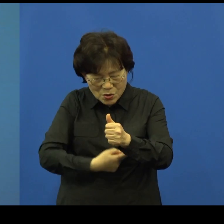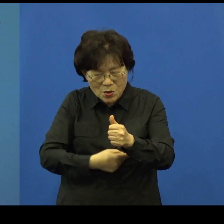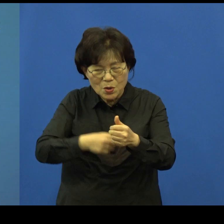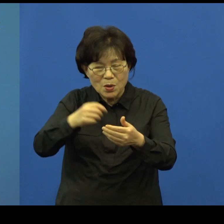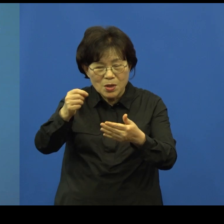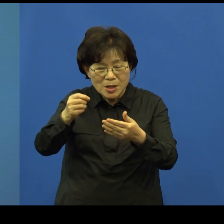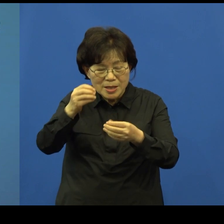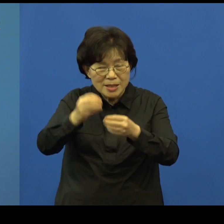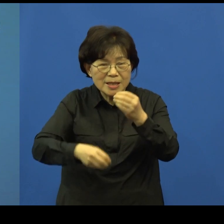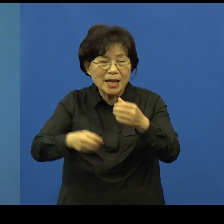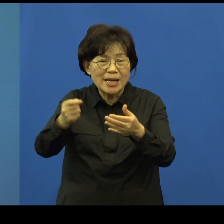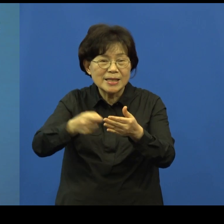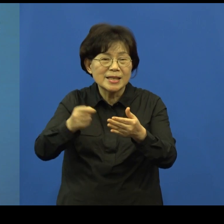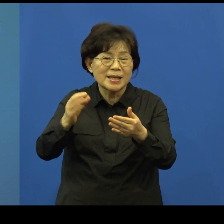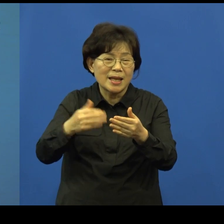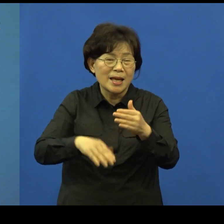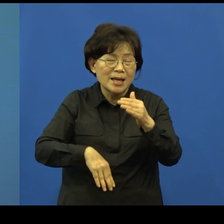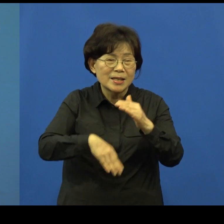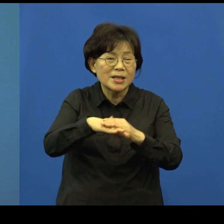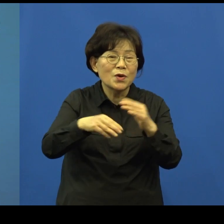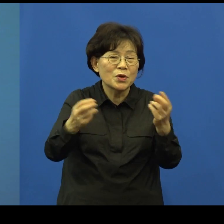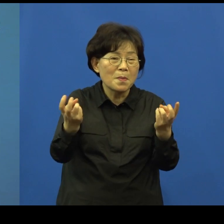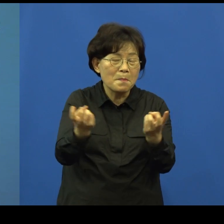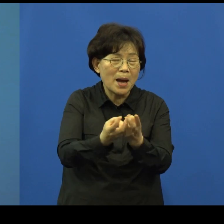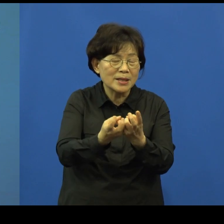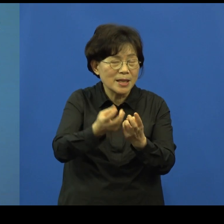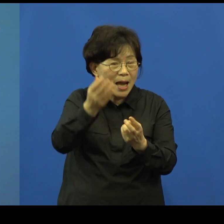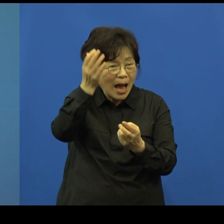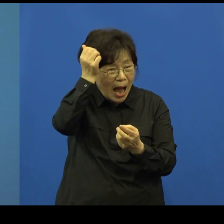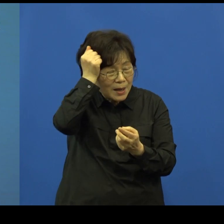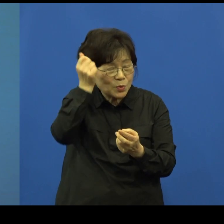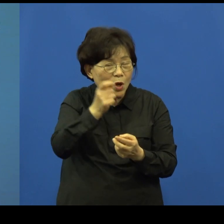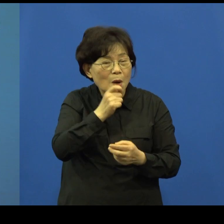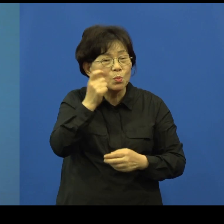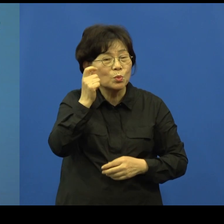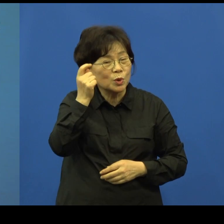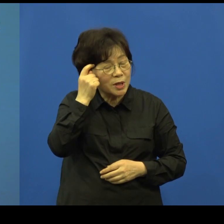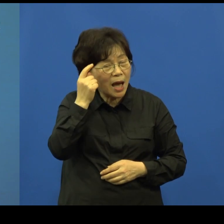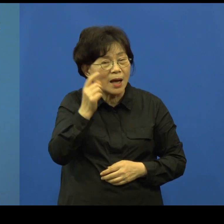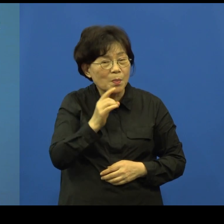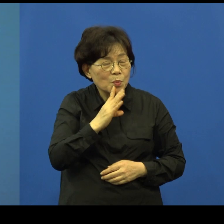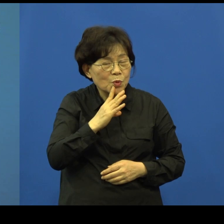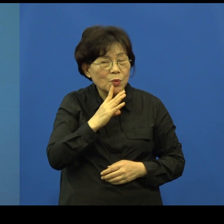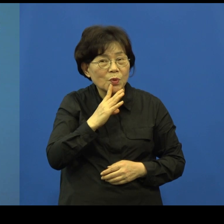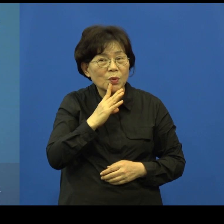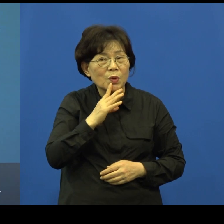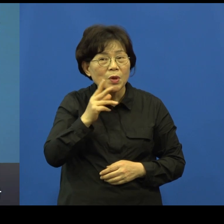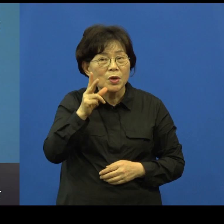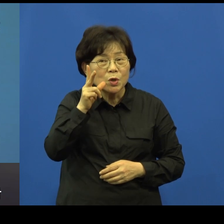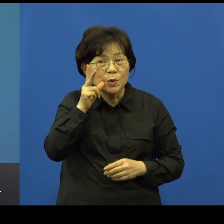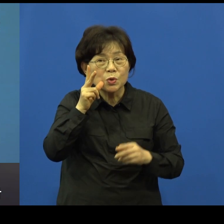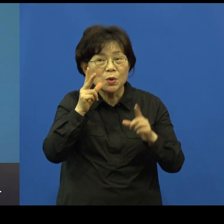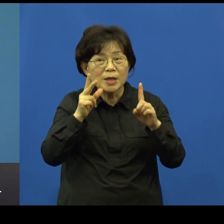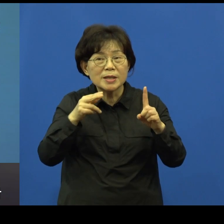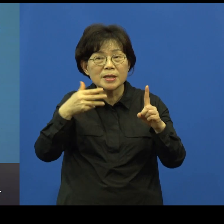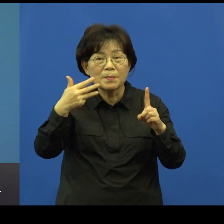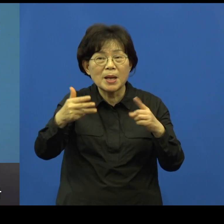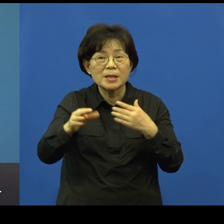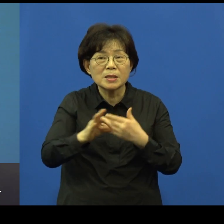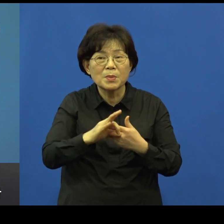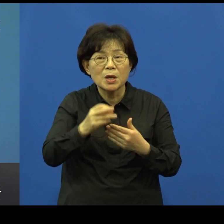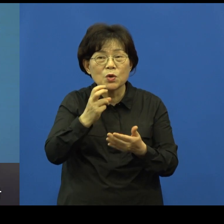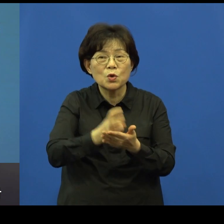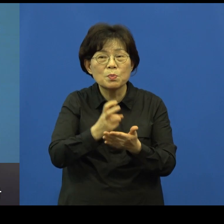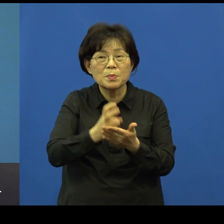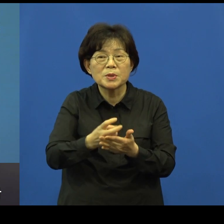자, 채우는 방식은 암송과 묵상이에요. 여호수아 1장 8절, 이 율법책을 내 입에서 떠나지